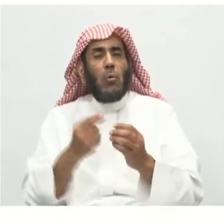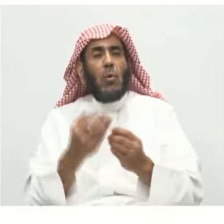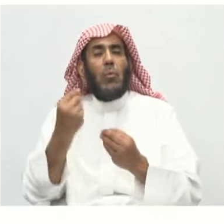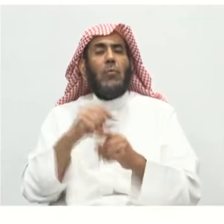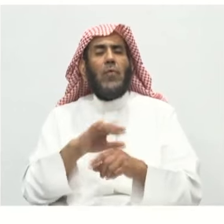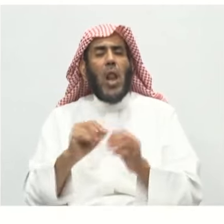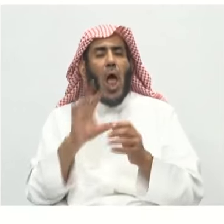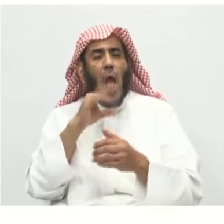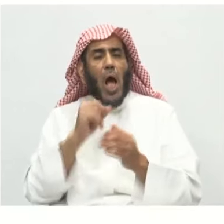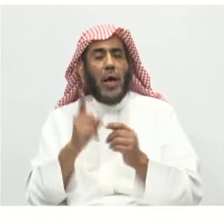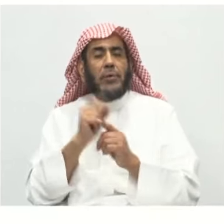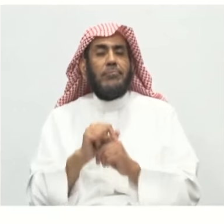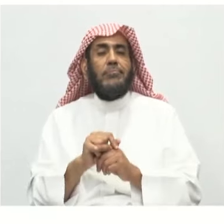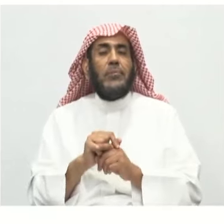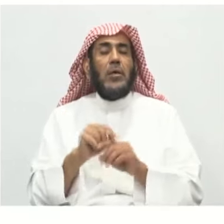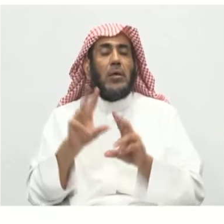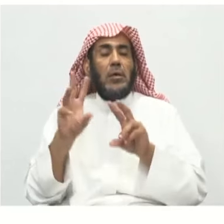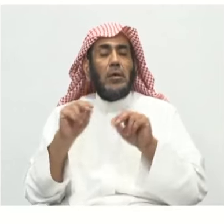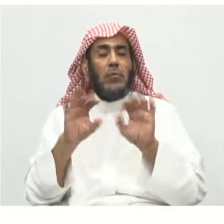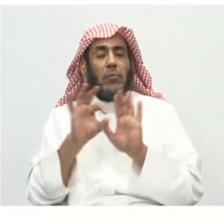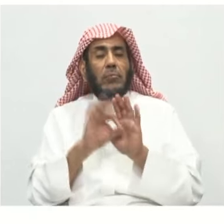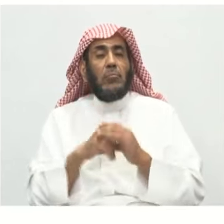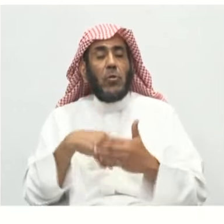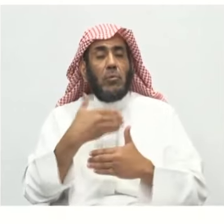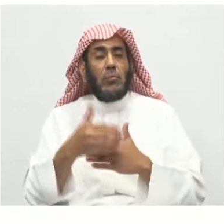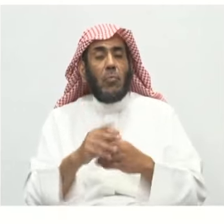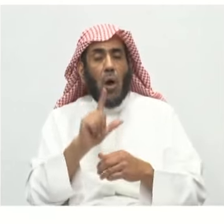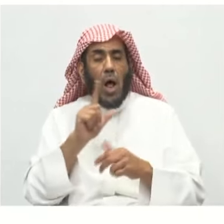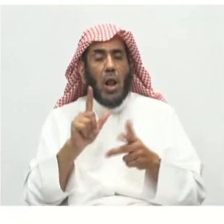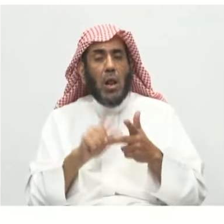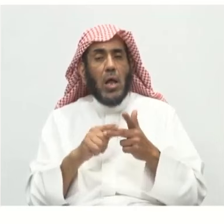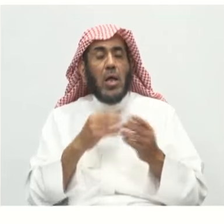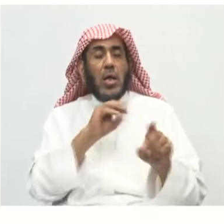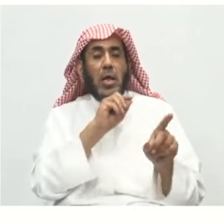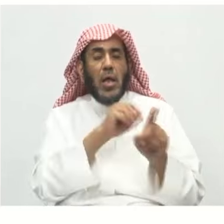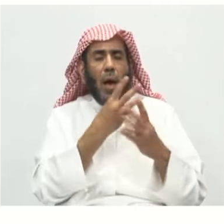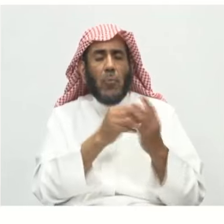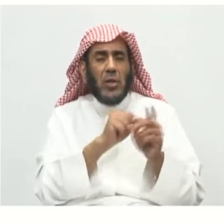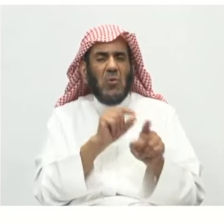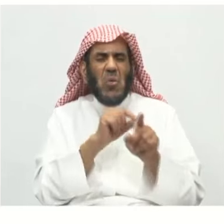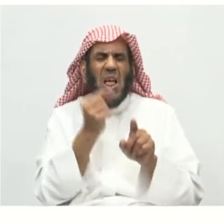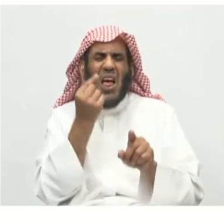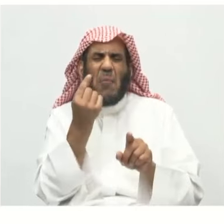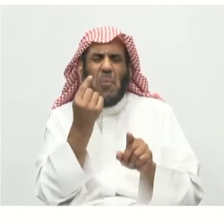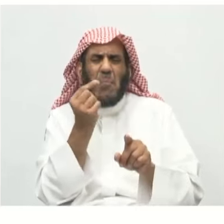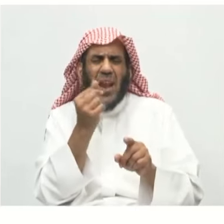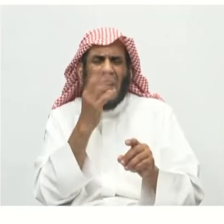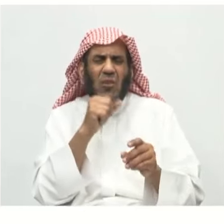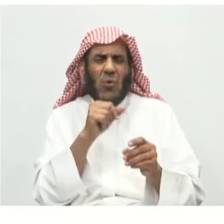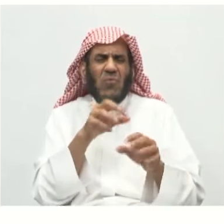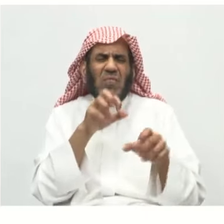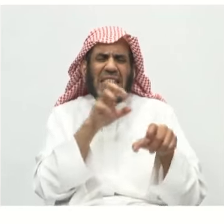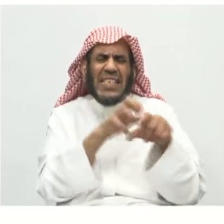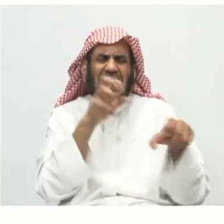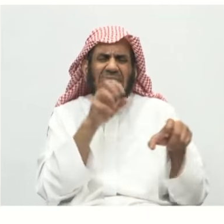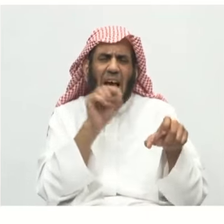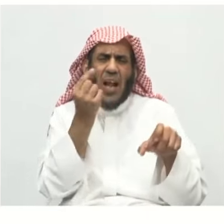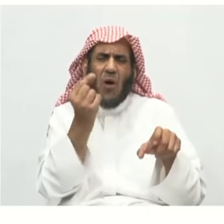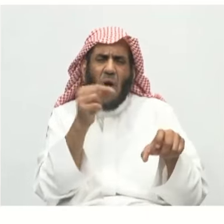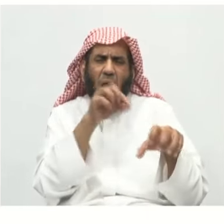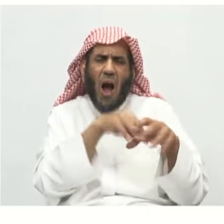كنتم تعملون ثم ستعودون اليه كما ذكر الله عز وجل ثم بعد ذلك قال يا بني انها ان تكن مثقال حبه من خردل فتكن في صخره وان الله سبحانه